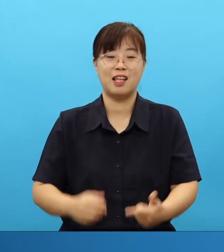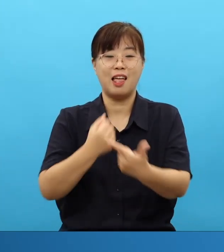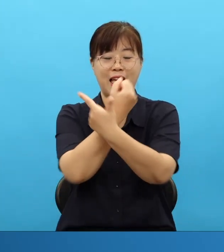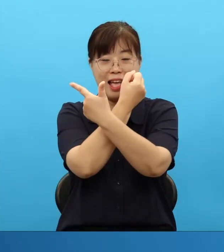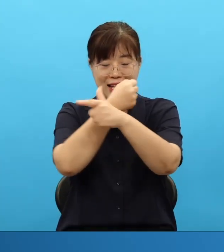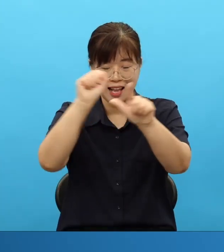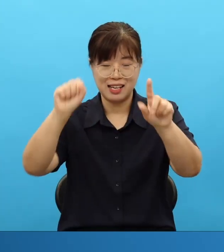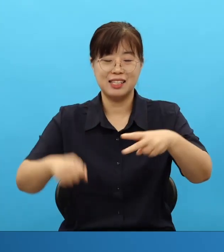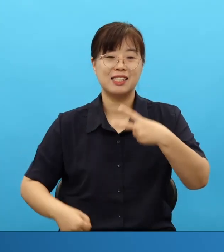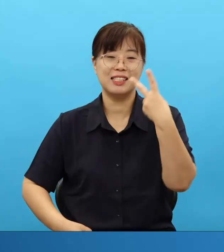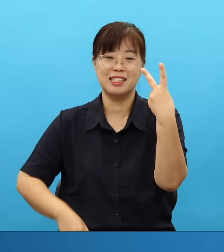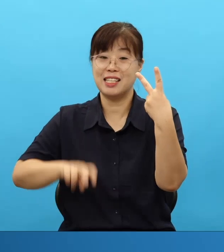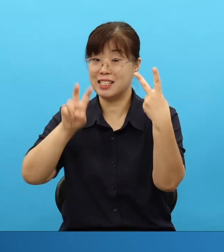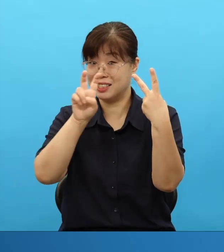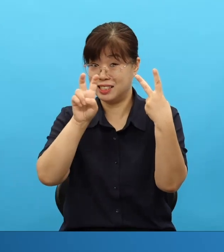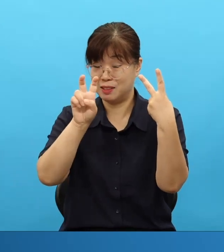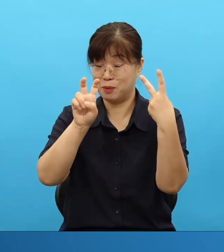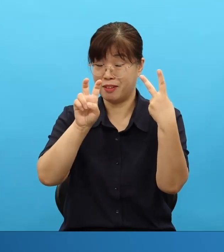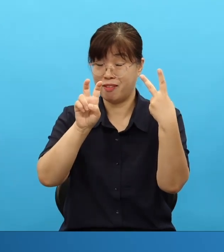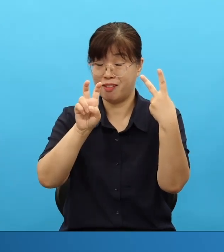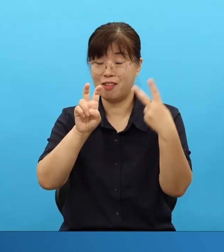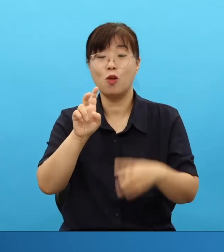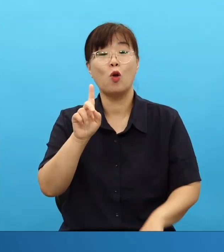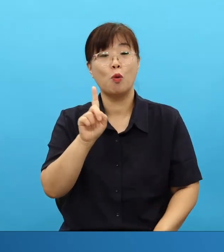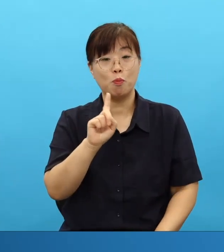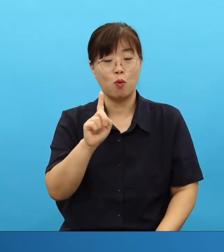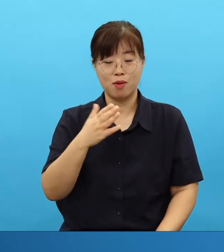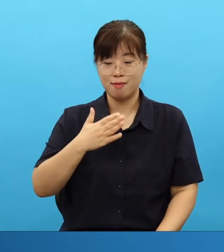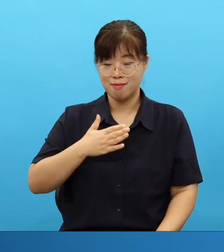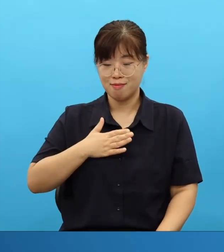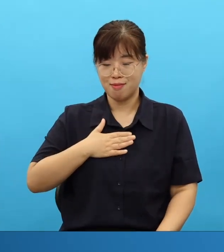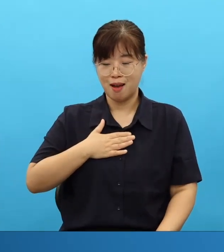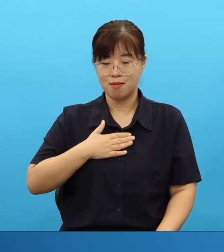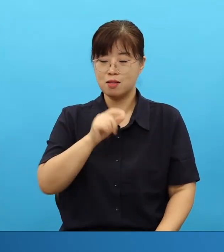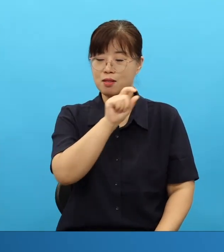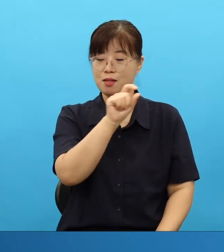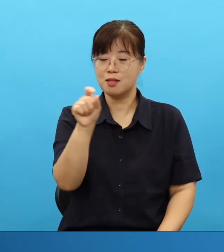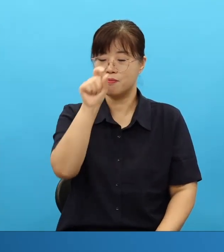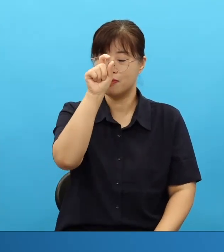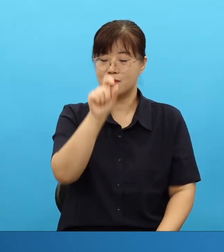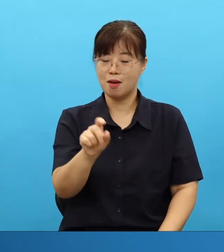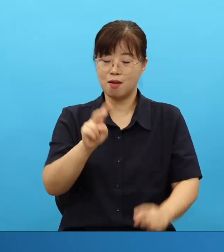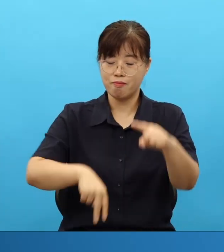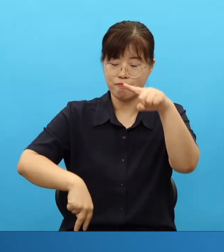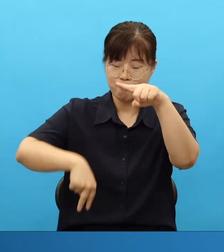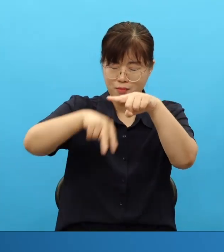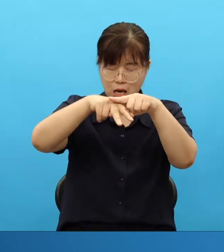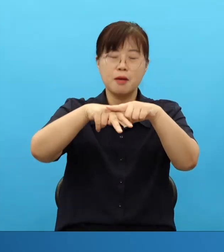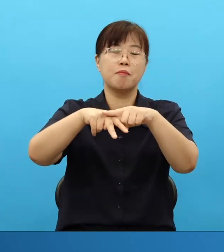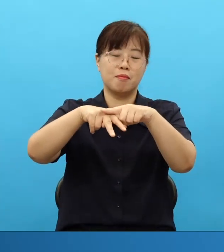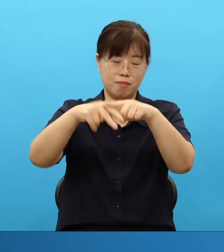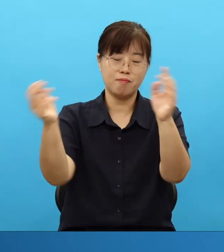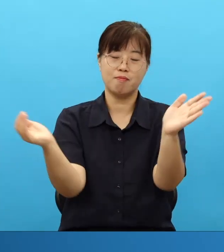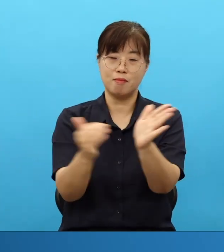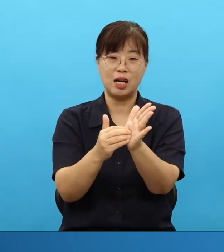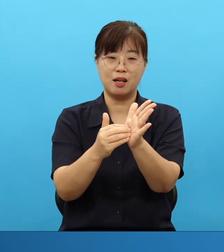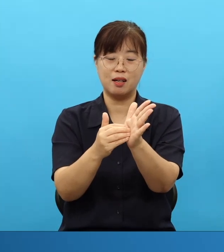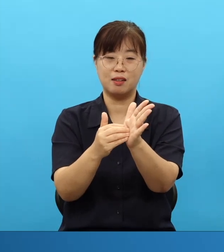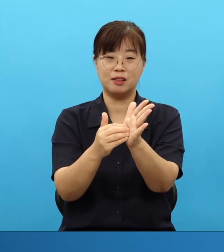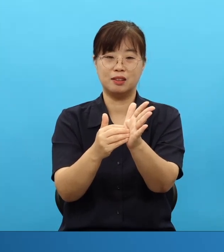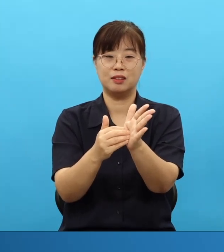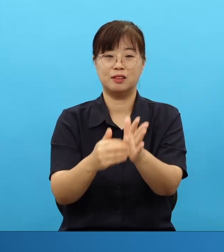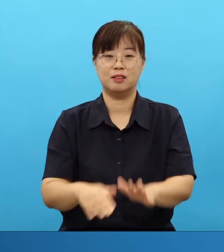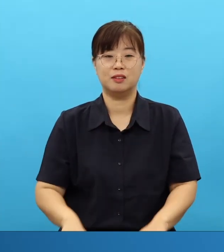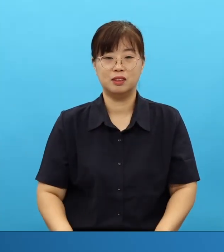20절 보면은 나는 십자가에 못 겠고 다른 걸로